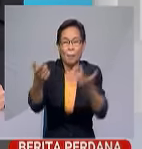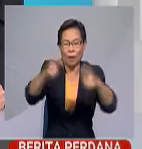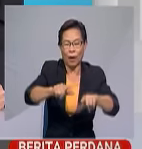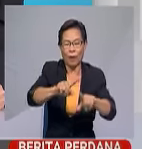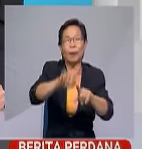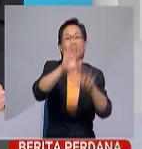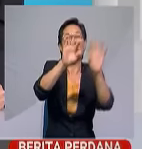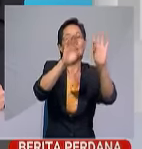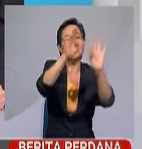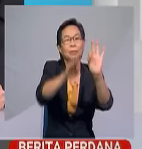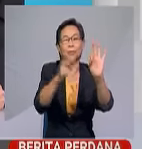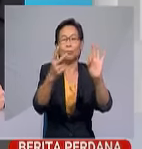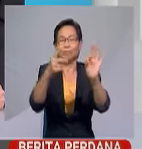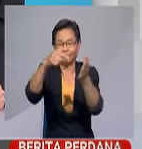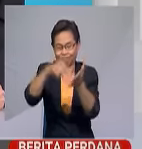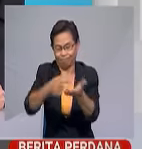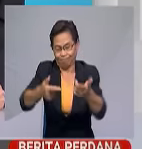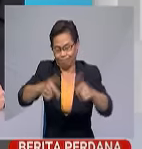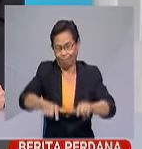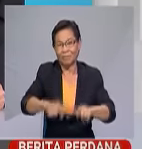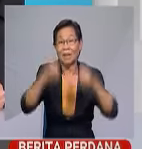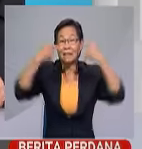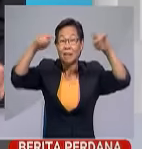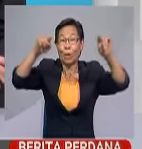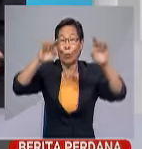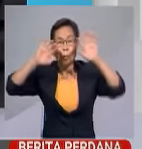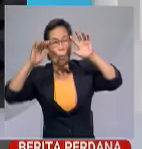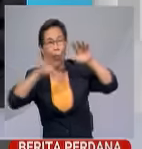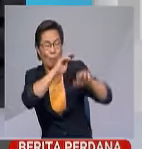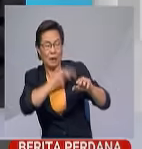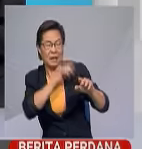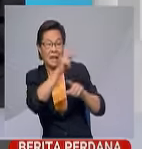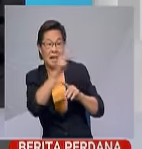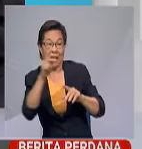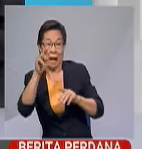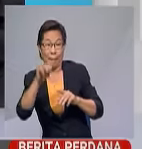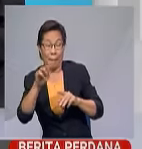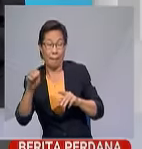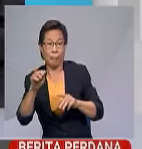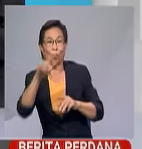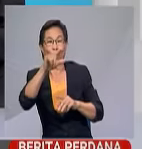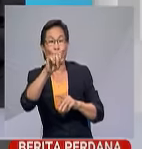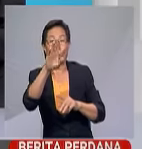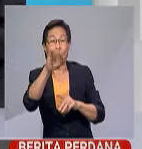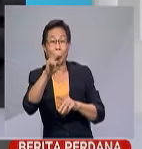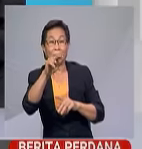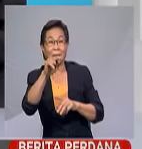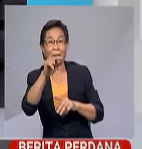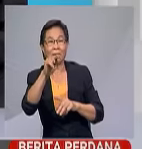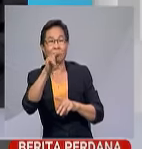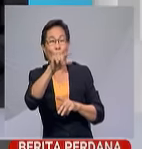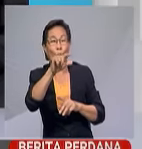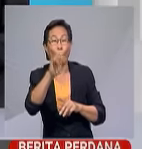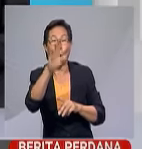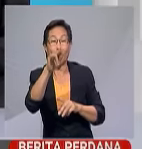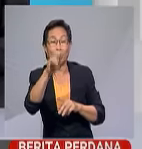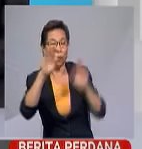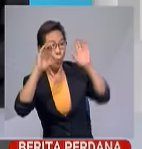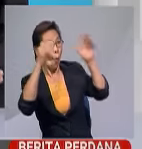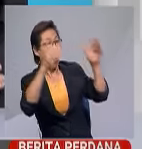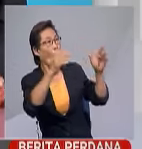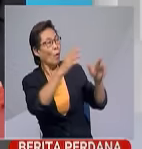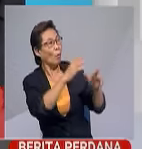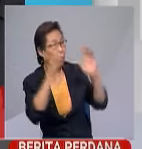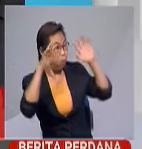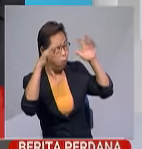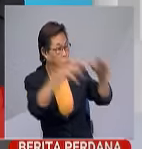berlangsung 9 Februari ini. Kejayaan itu menarik perhatian Menteri Komunikasi dan Multimedia Gobing Singh Dio dengan mengucapkan tahniah